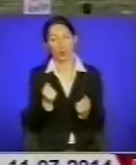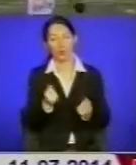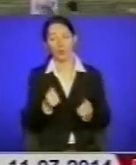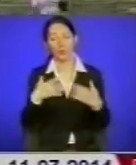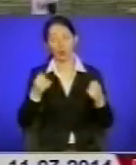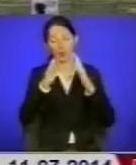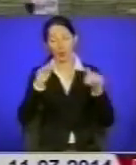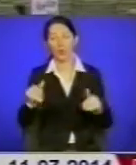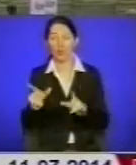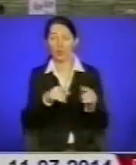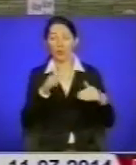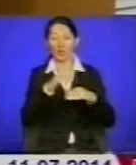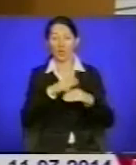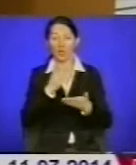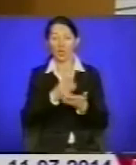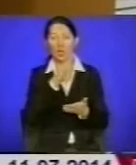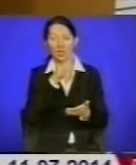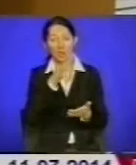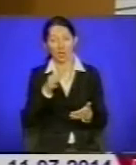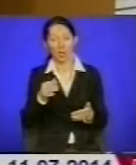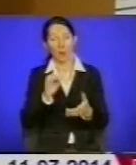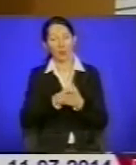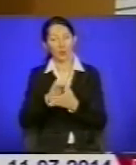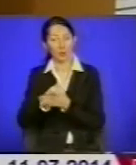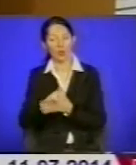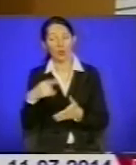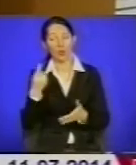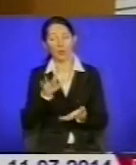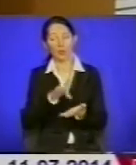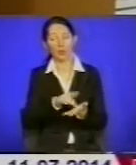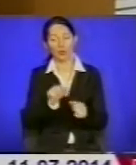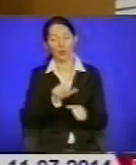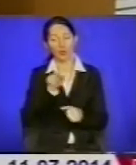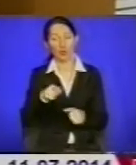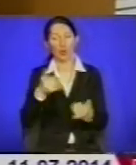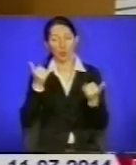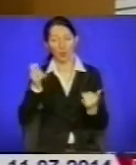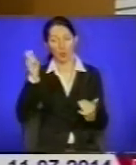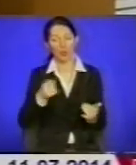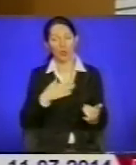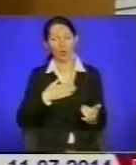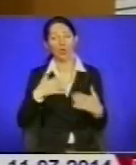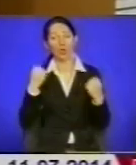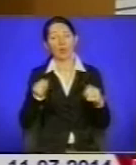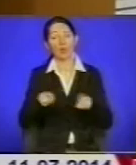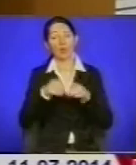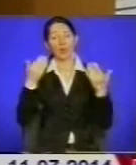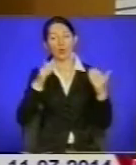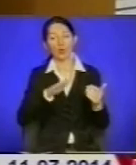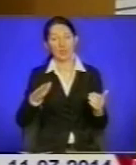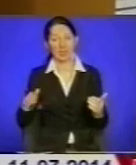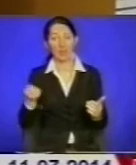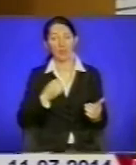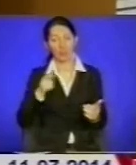час познайомитись з обласним центром. Крім того, сьогодні до нас прибудуть на оздоровлення та відпочинок діти військовослужбовців, які здійснюють